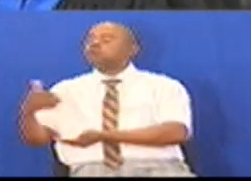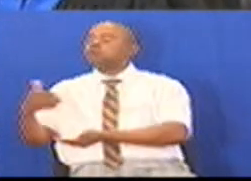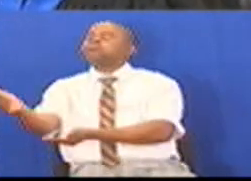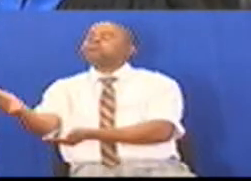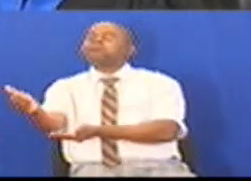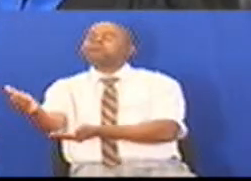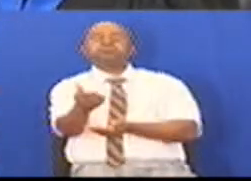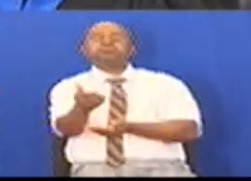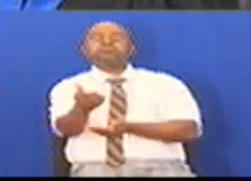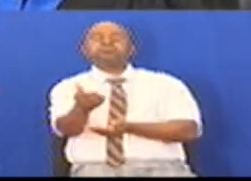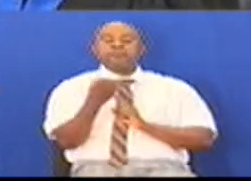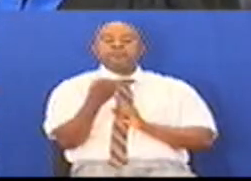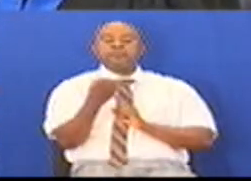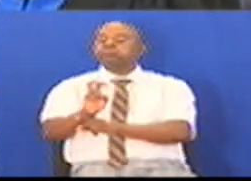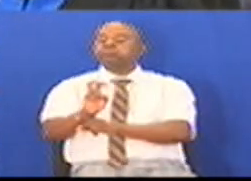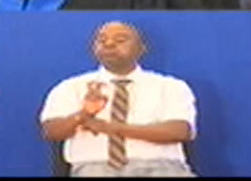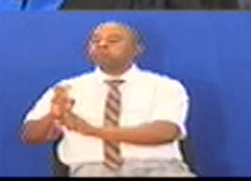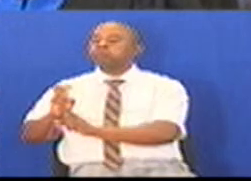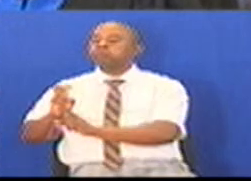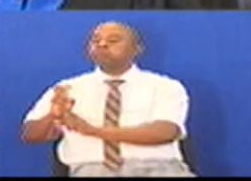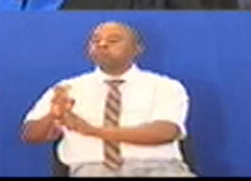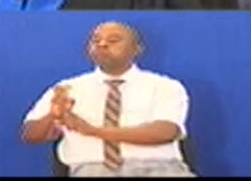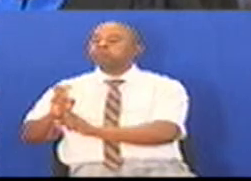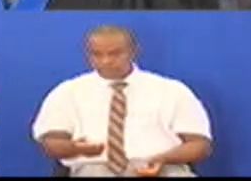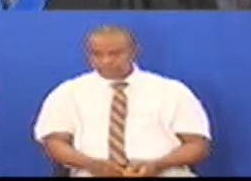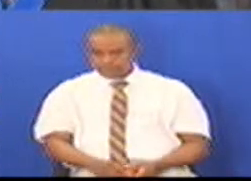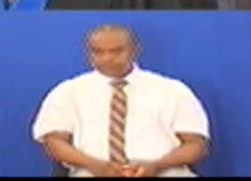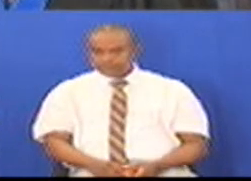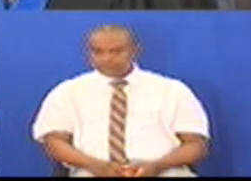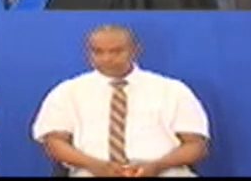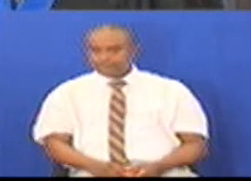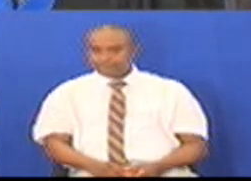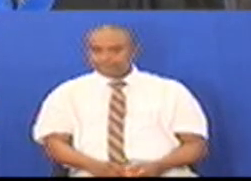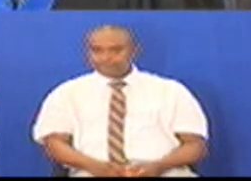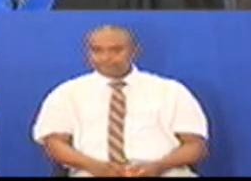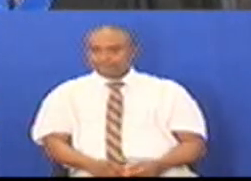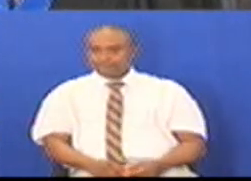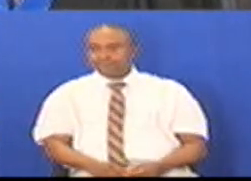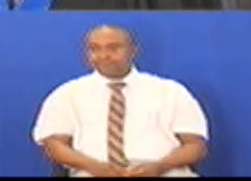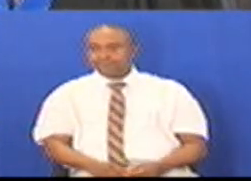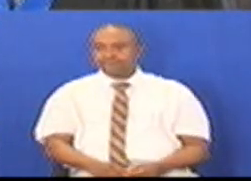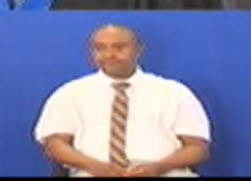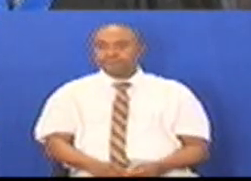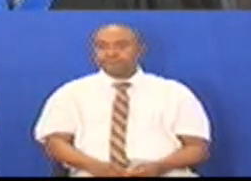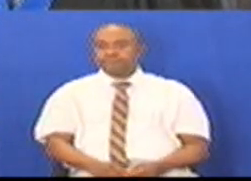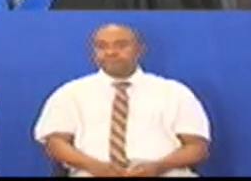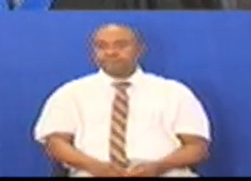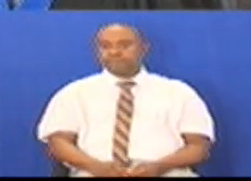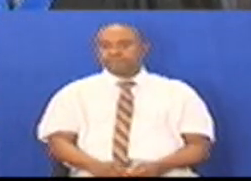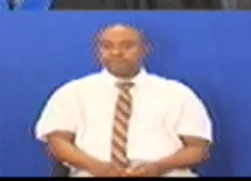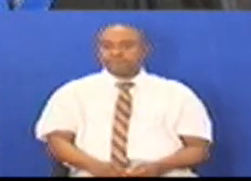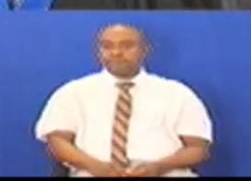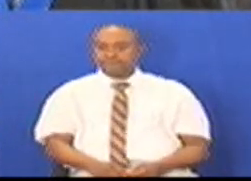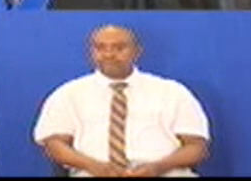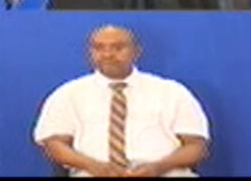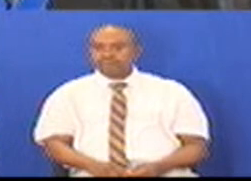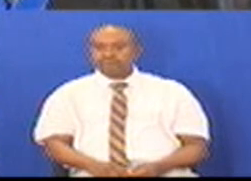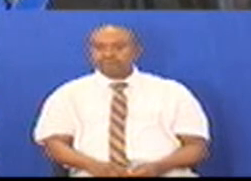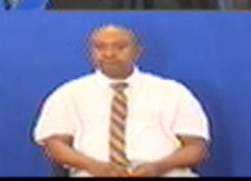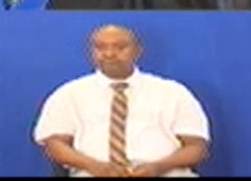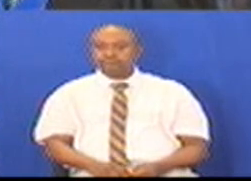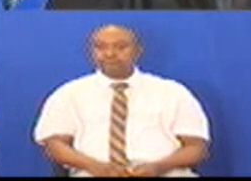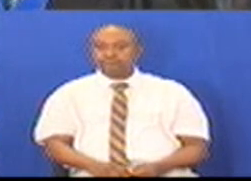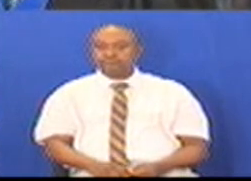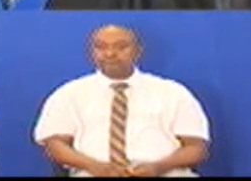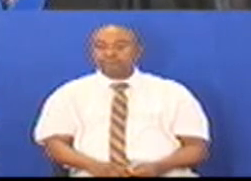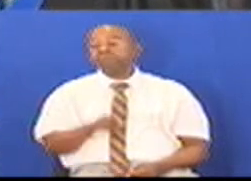usimamizi wa mapato ya umma, yani a bill for an act to impose and alter certain taxes, duties, levies, fees and